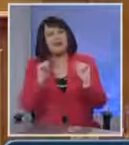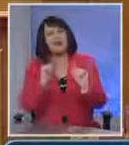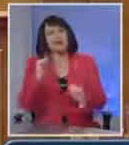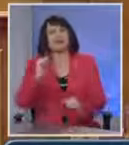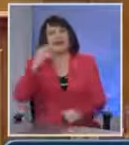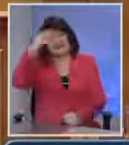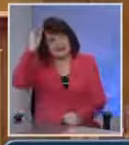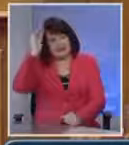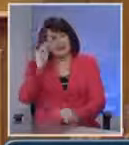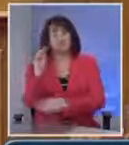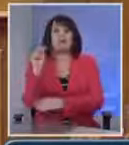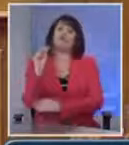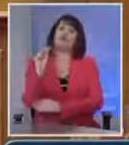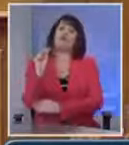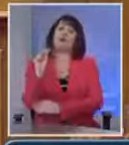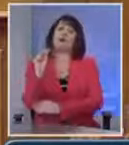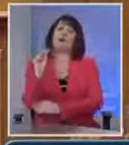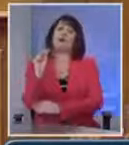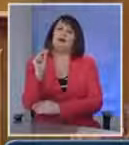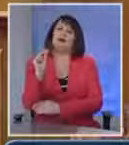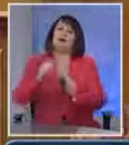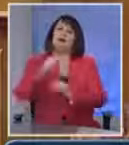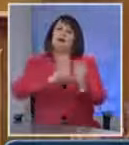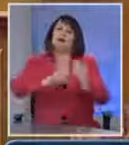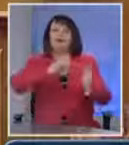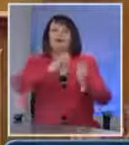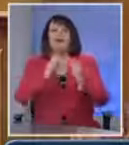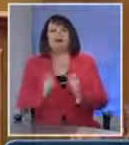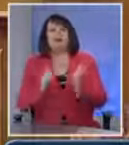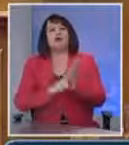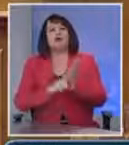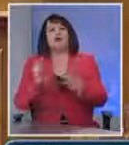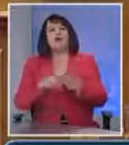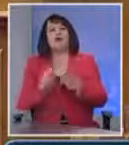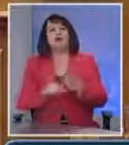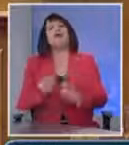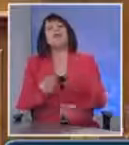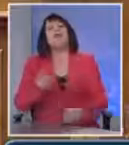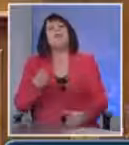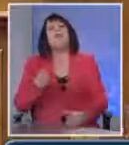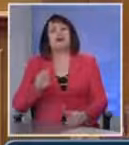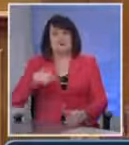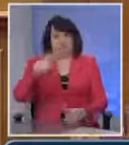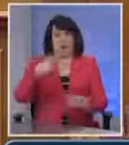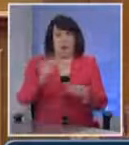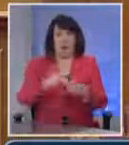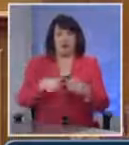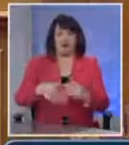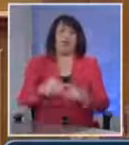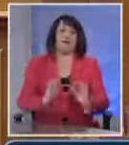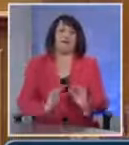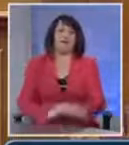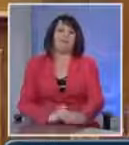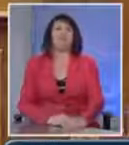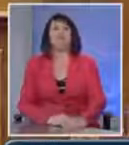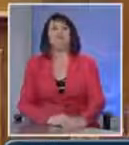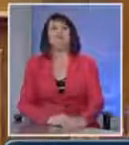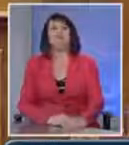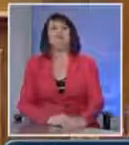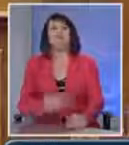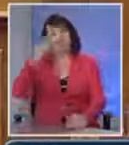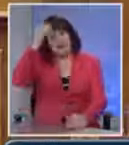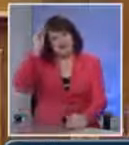να δεσμευθεί ότι θα αλλάξουμε τον εκλογικό νόμο πριν από τις επόμενες εκλογές. Και ο κύριος